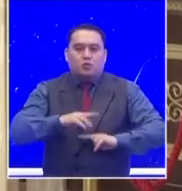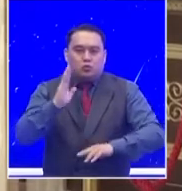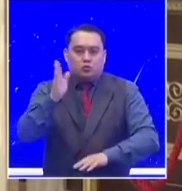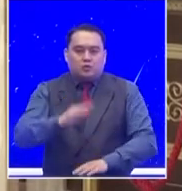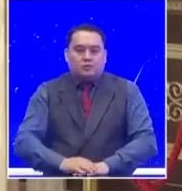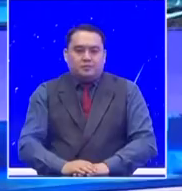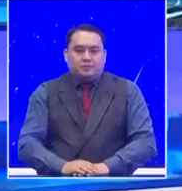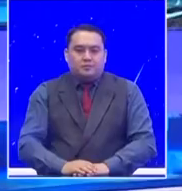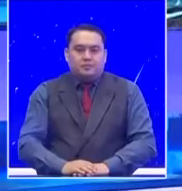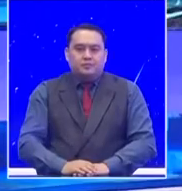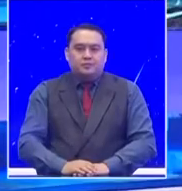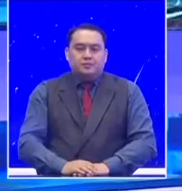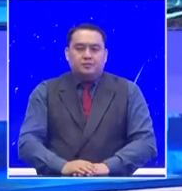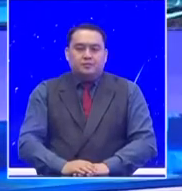работать.